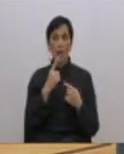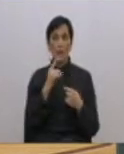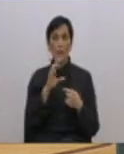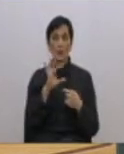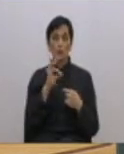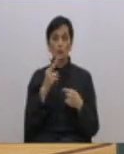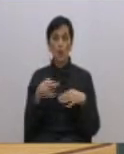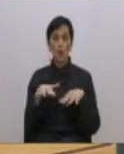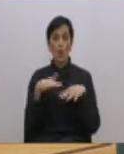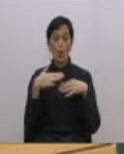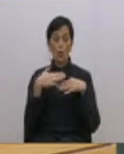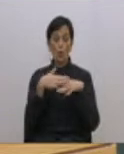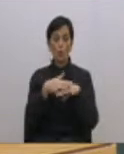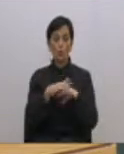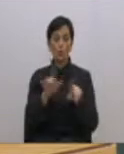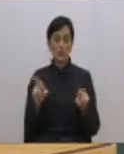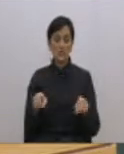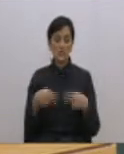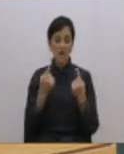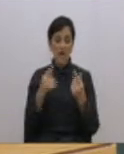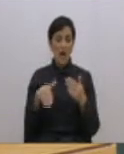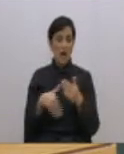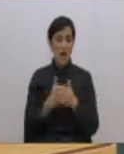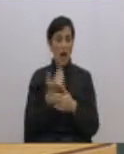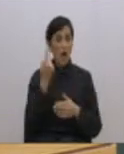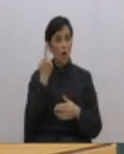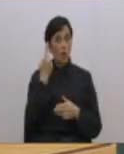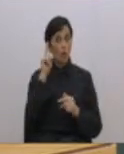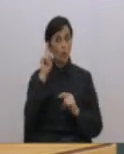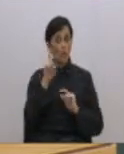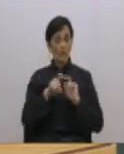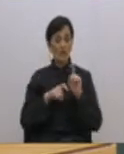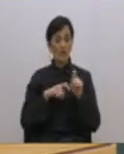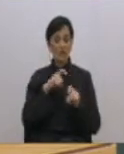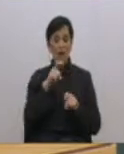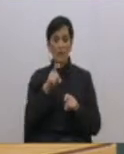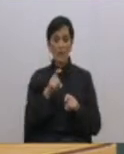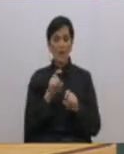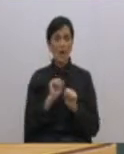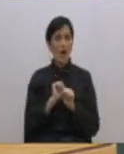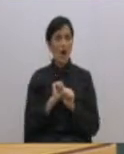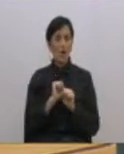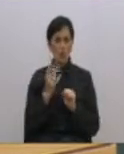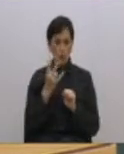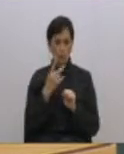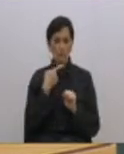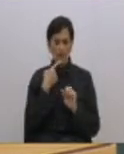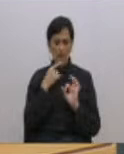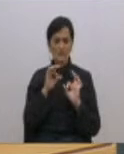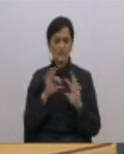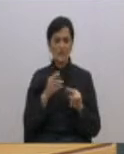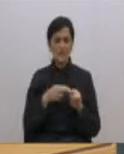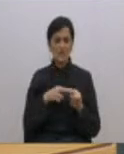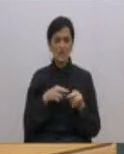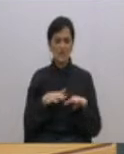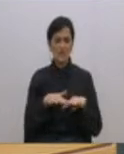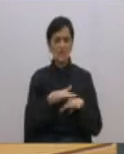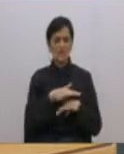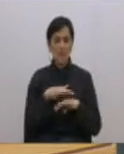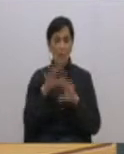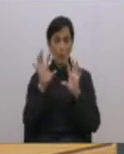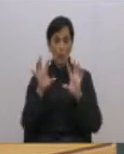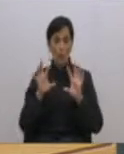რესოციალიზაციის კუთხით ახალ და ნოვაციურ ნაბიჯებზე, არ შეიძლება არ აღინიშნოს ის გარემოებაც, რომ